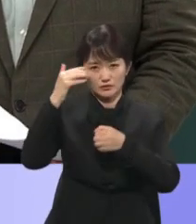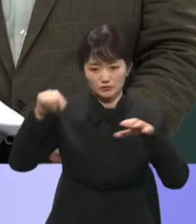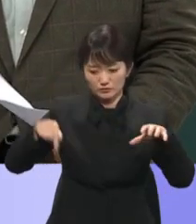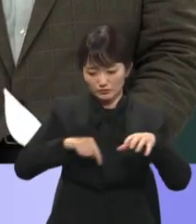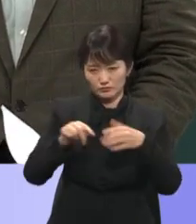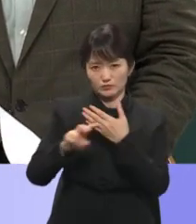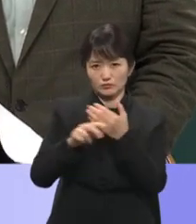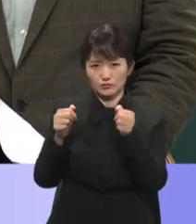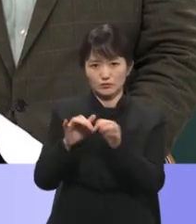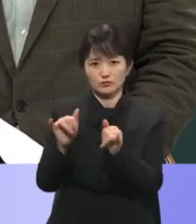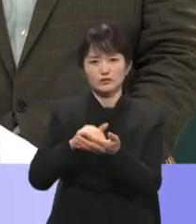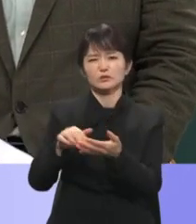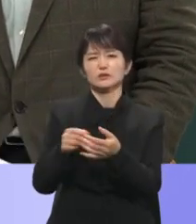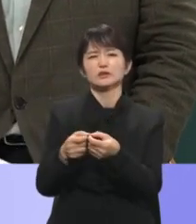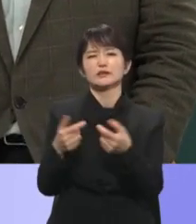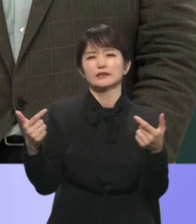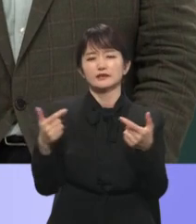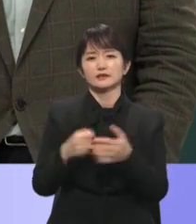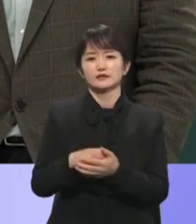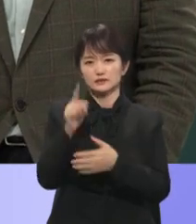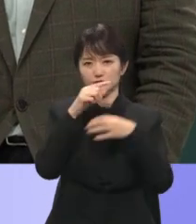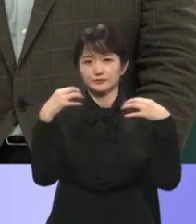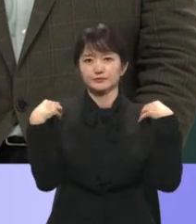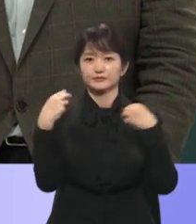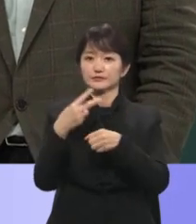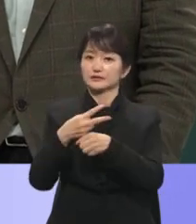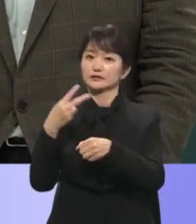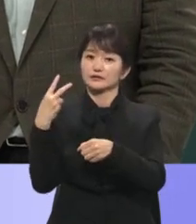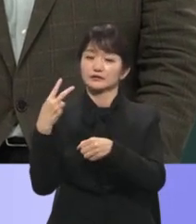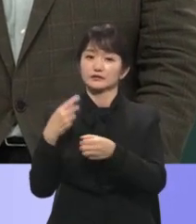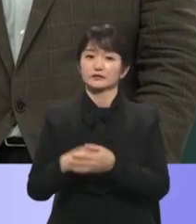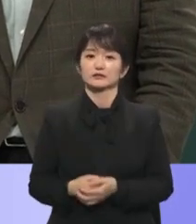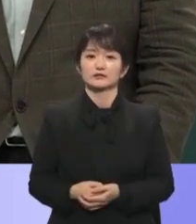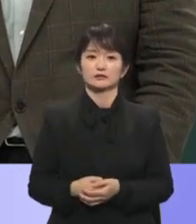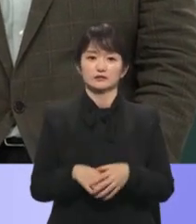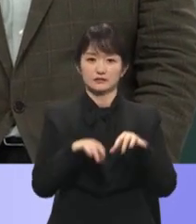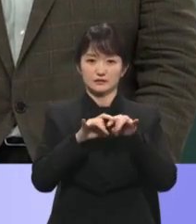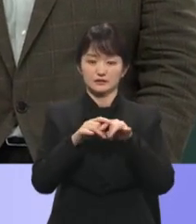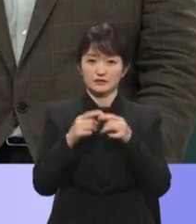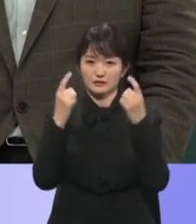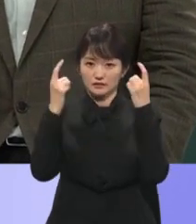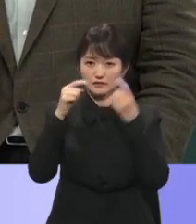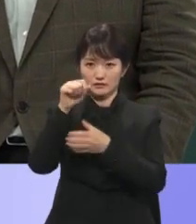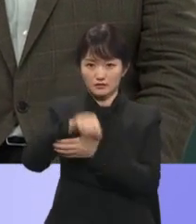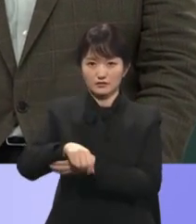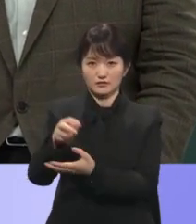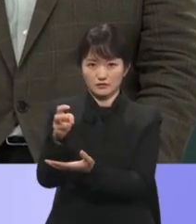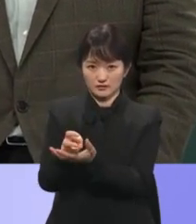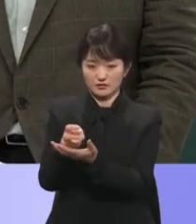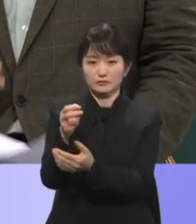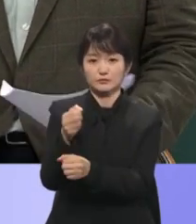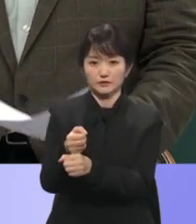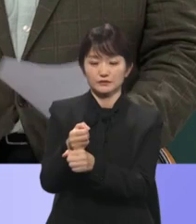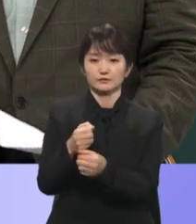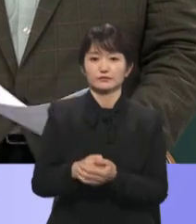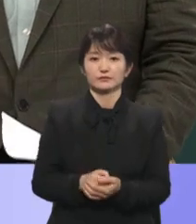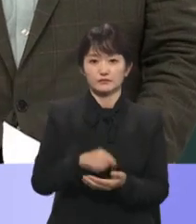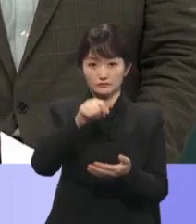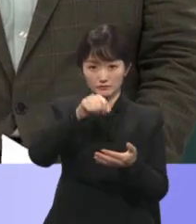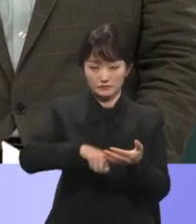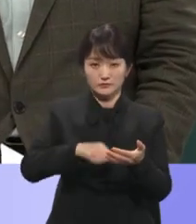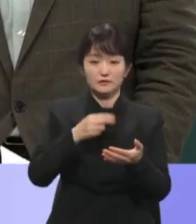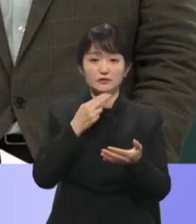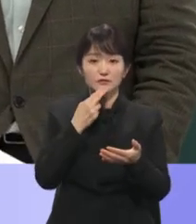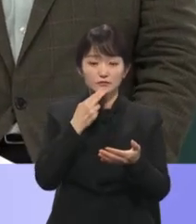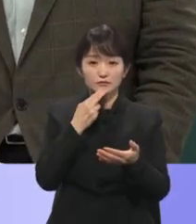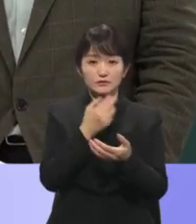차료 자들이 좀 늘었다고 해요 그래서 정부가 재작년에 전자 여행 허가 제도라는 걸 만든 거예요 그러니까 무비자 협박이